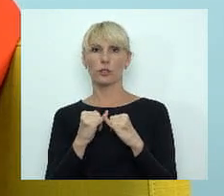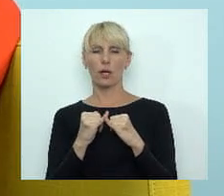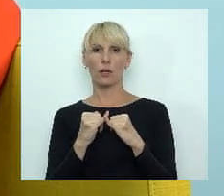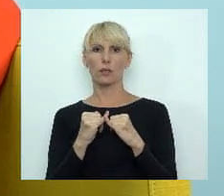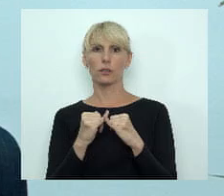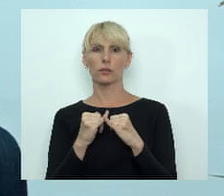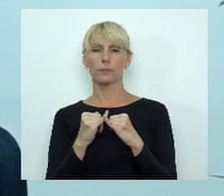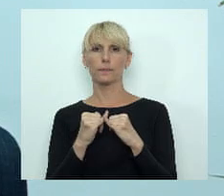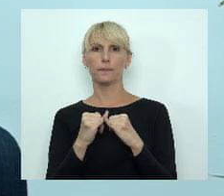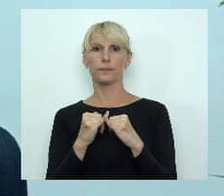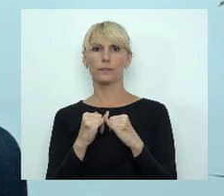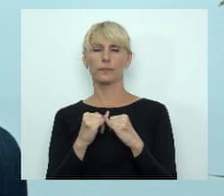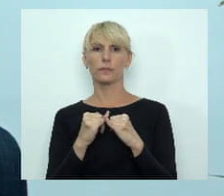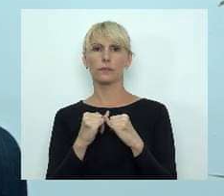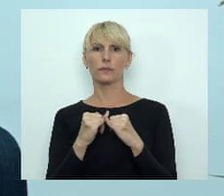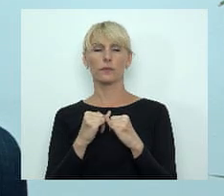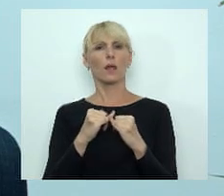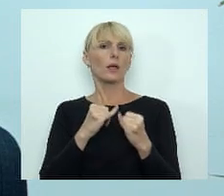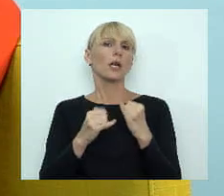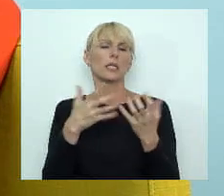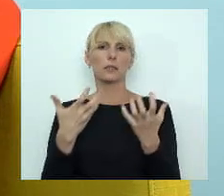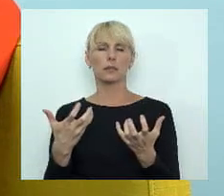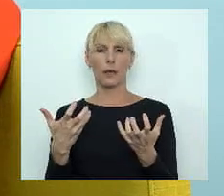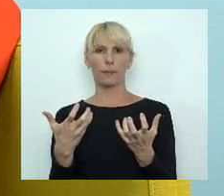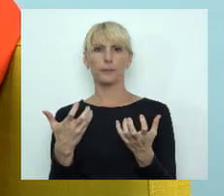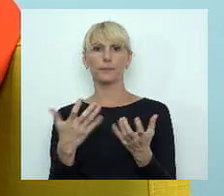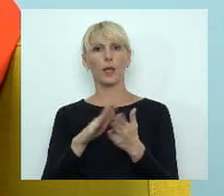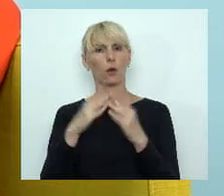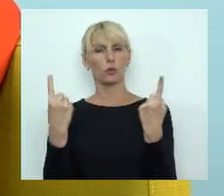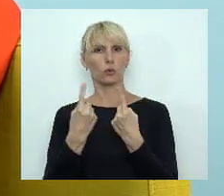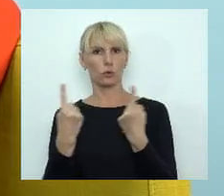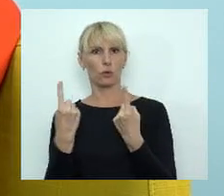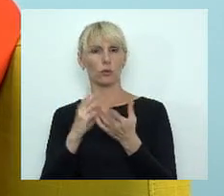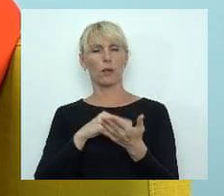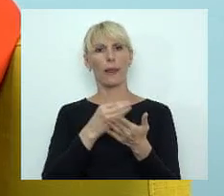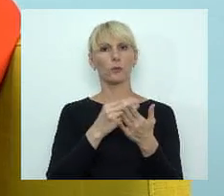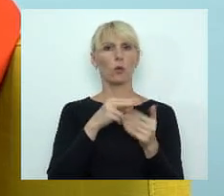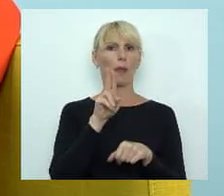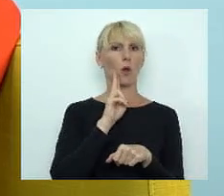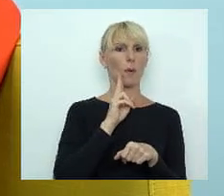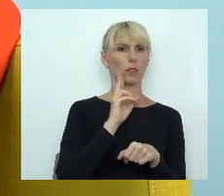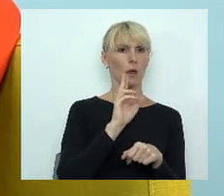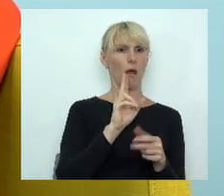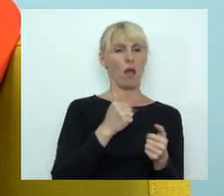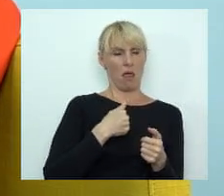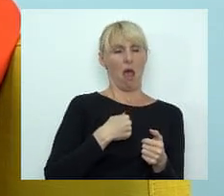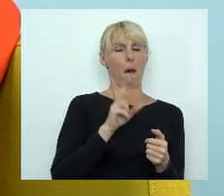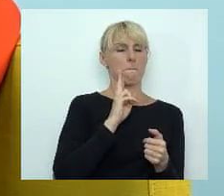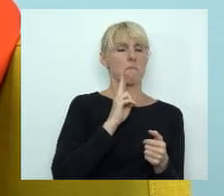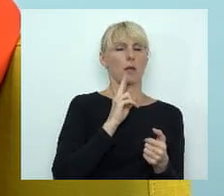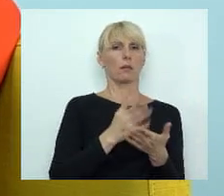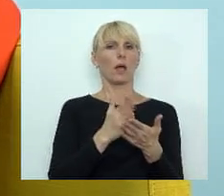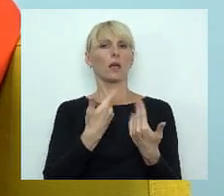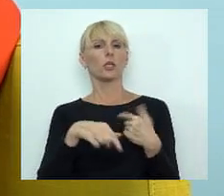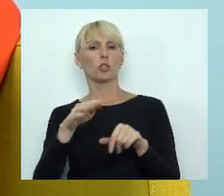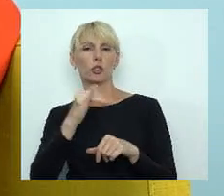stan faktyczny, na przykład taki, nie uzyskałam na czas jako matka informacji o moim dziecku, w związku z tym